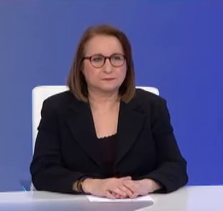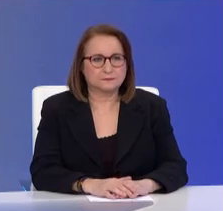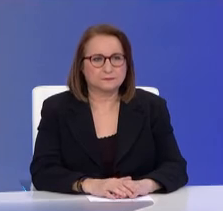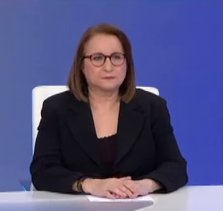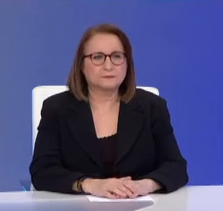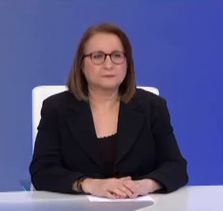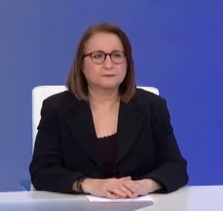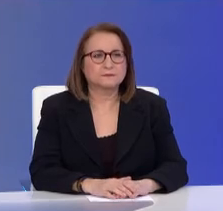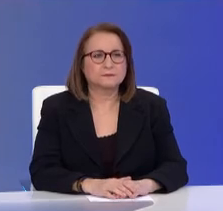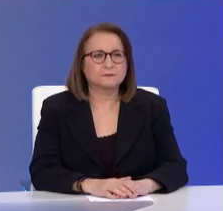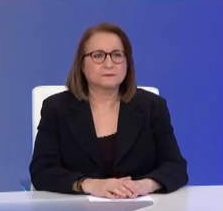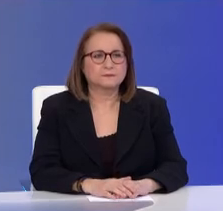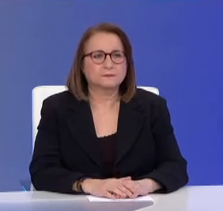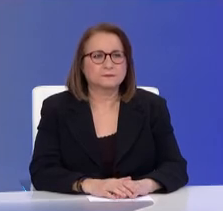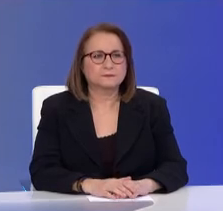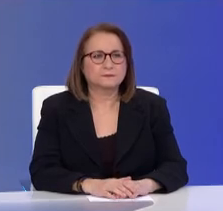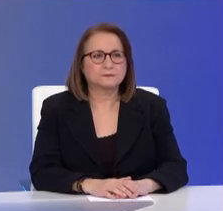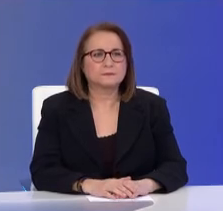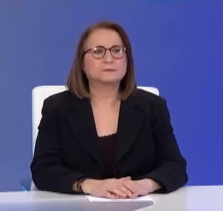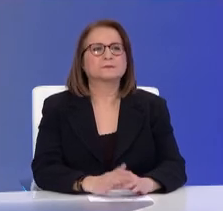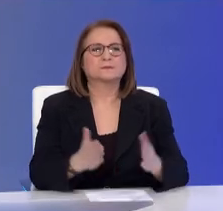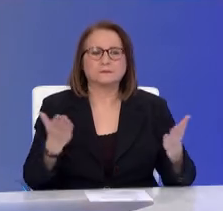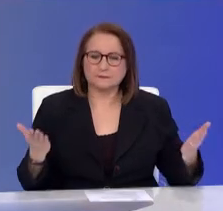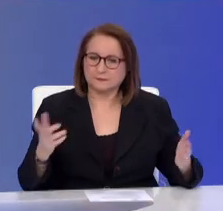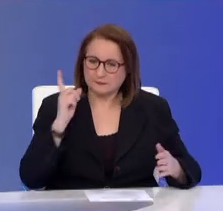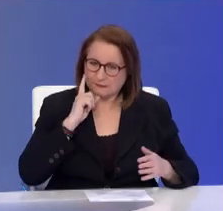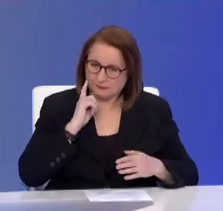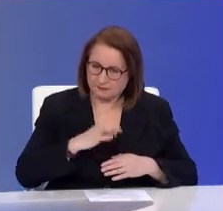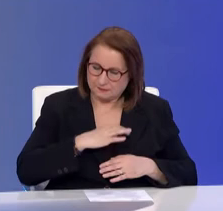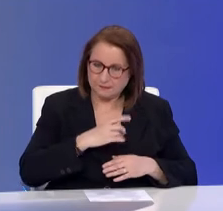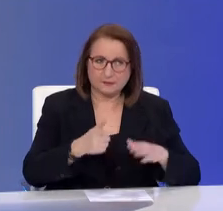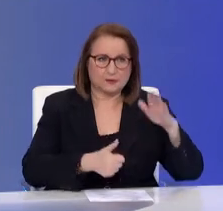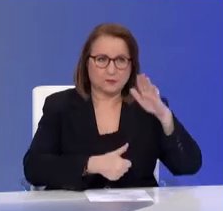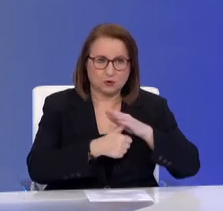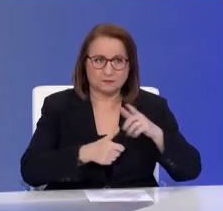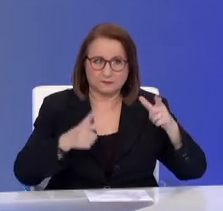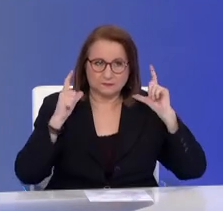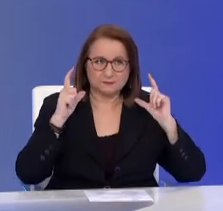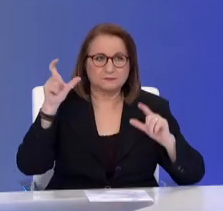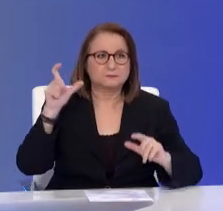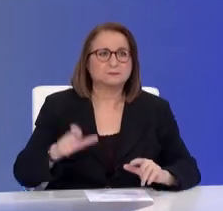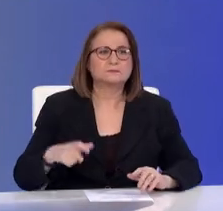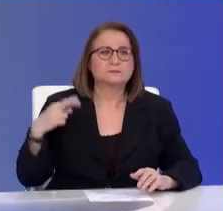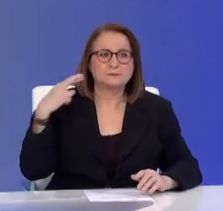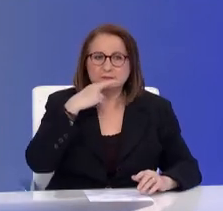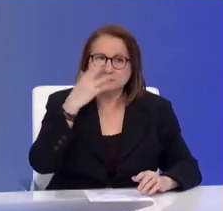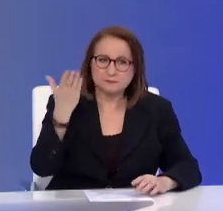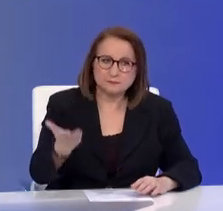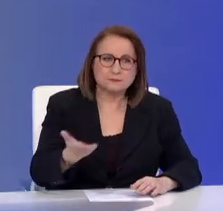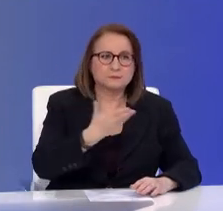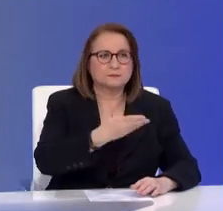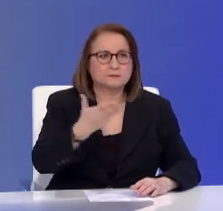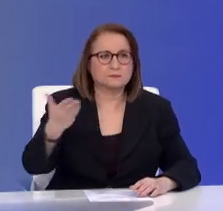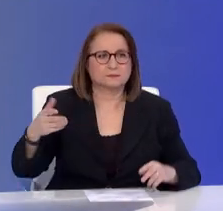Έχετε το λόγο. Your Excellency, President Sakellaropoulou. Εξοχότητά σας, Πρόεδρε της